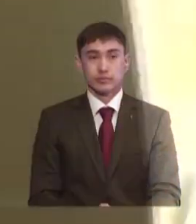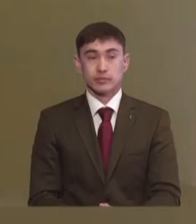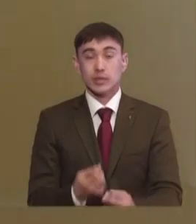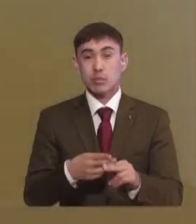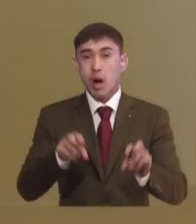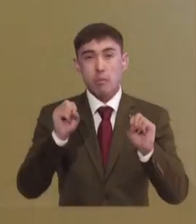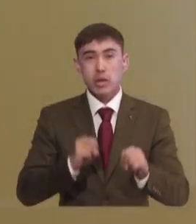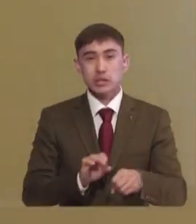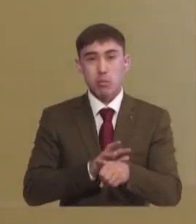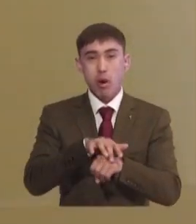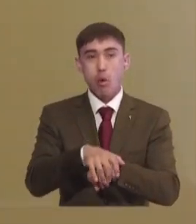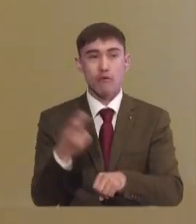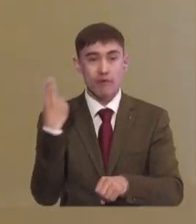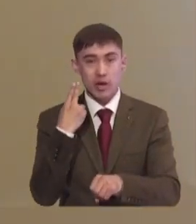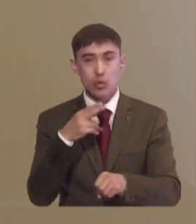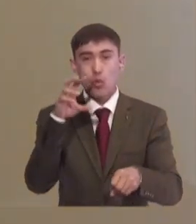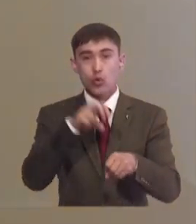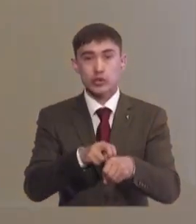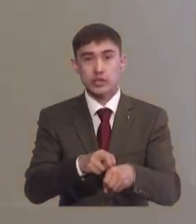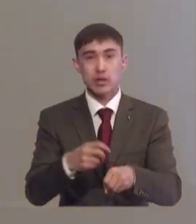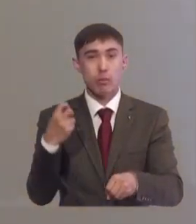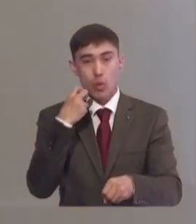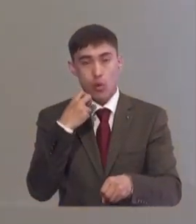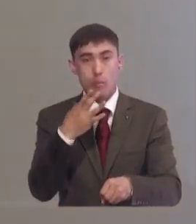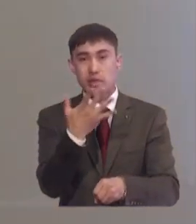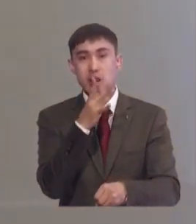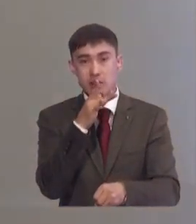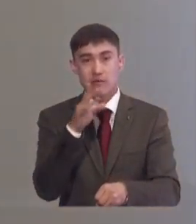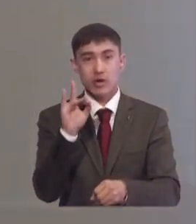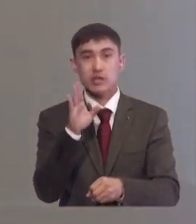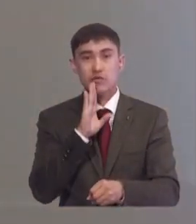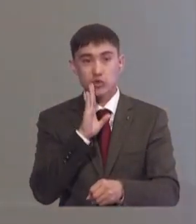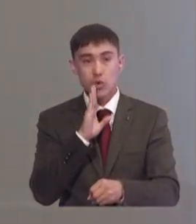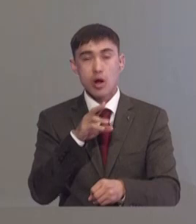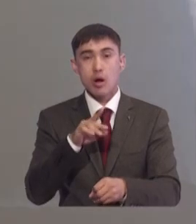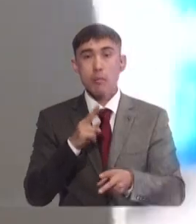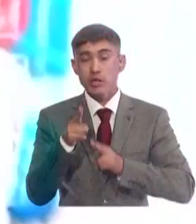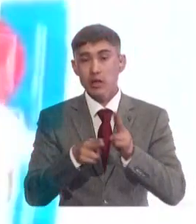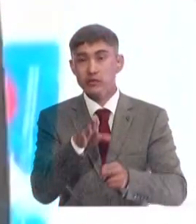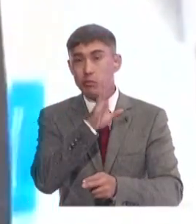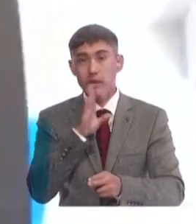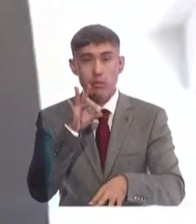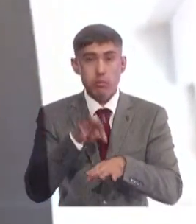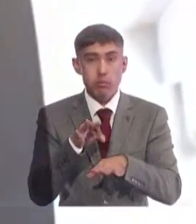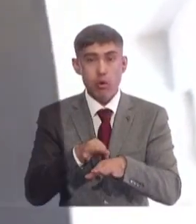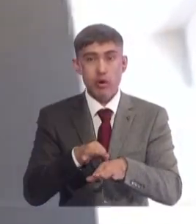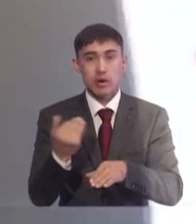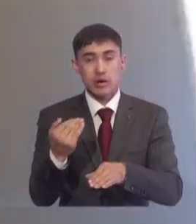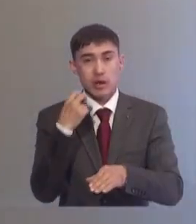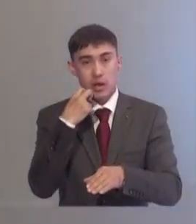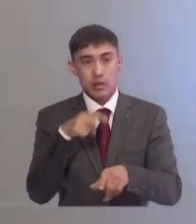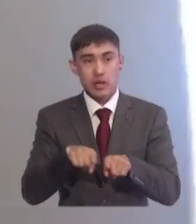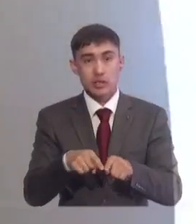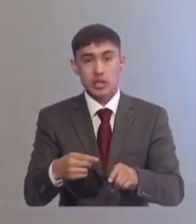Самый опасный паук Великобритании укусил в ногу 5-летнего ребенка. Лили Ходжсон пожаловалась матери на боль в лодыжке. Девочка